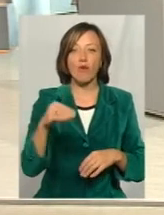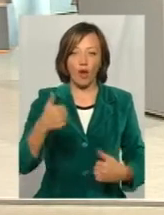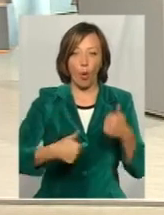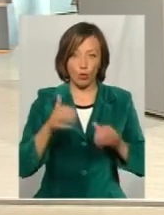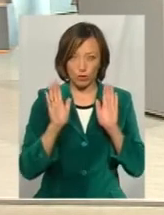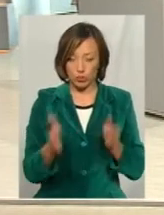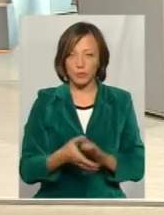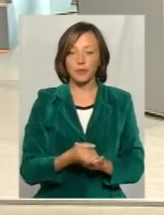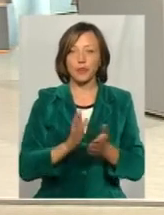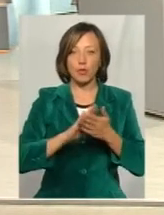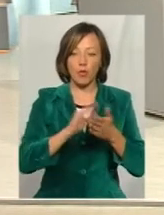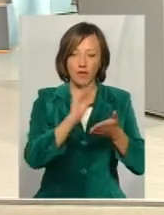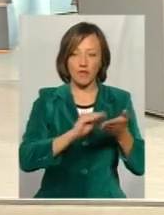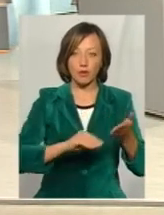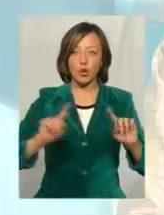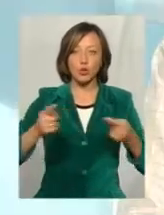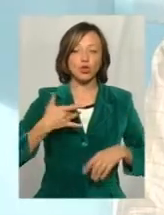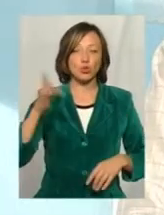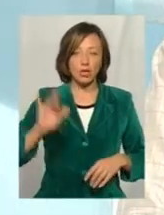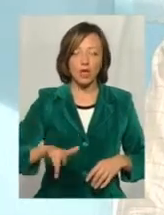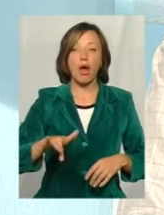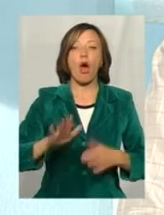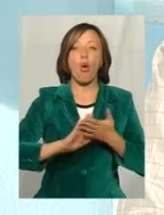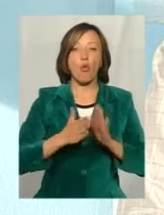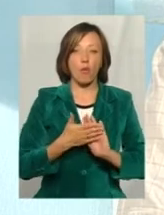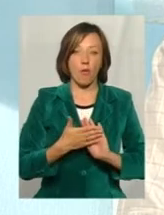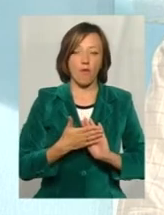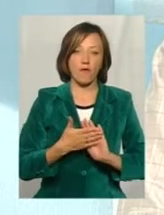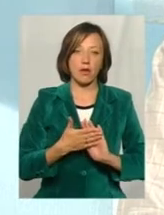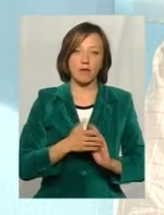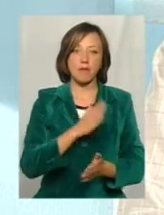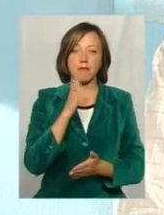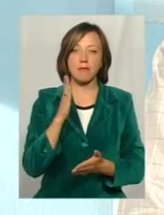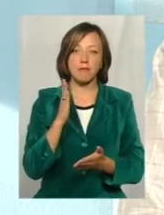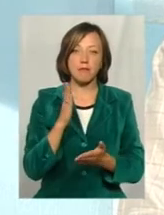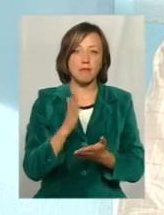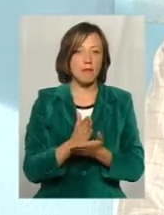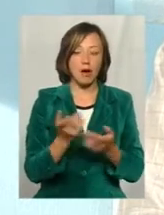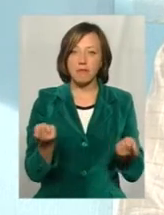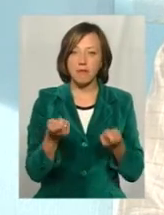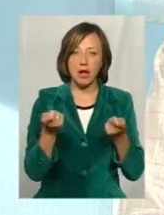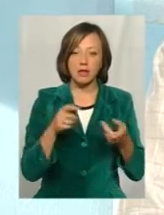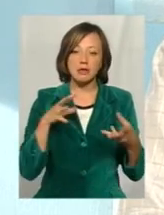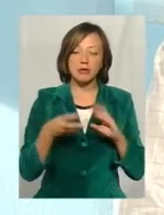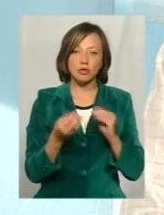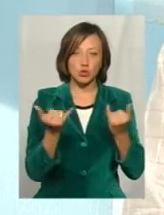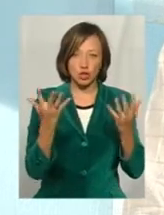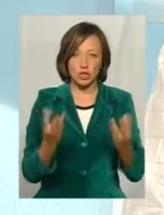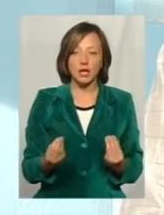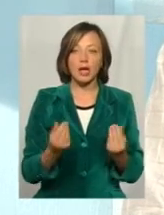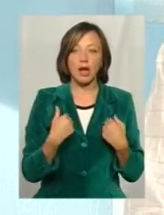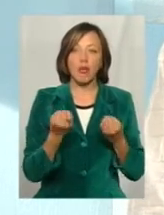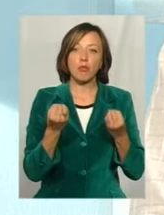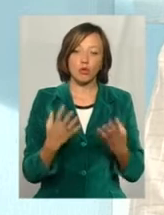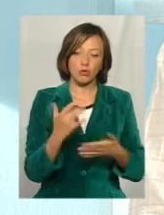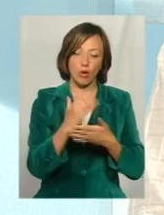Умови виписані дуже жорсткі, умови мають мало спільного з сьогоднішнім днем. Ну, я просто